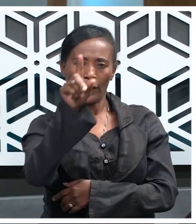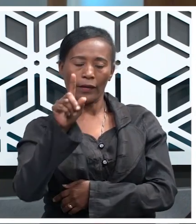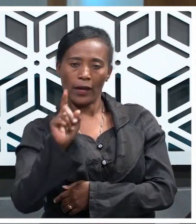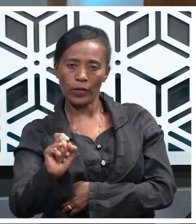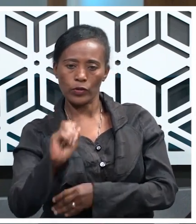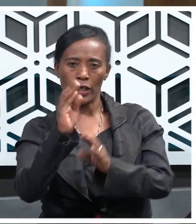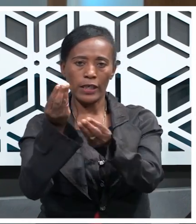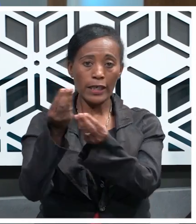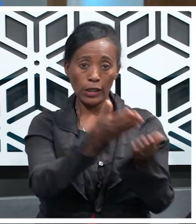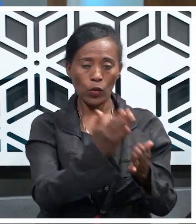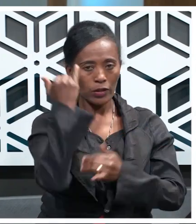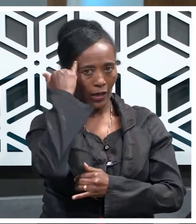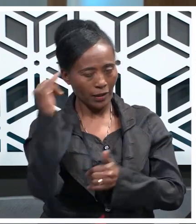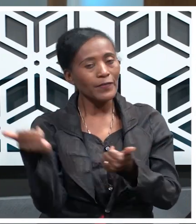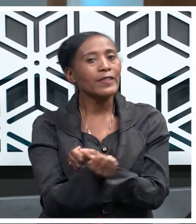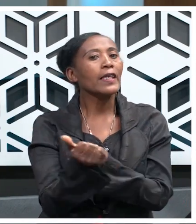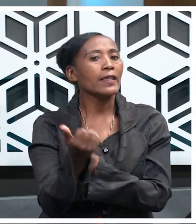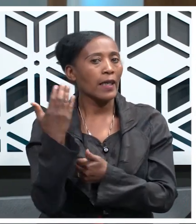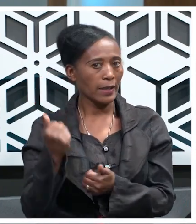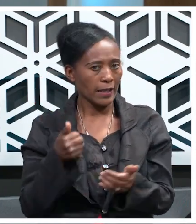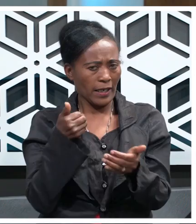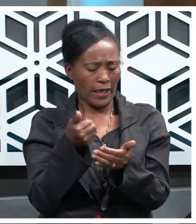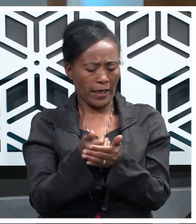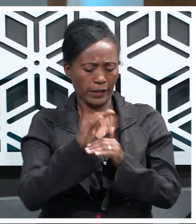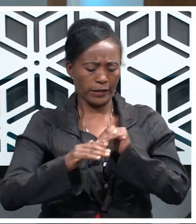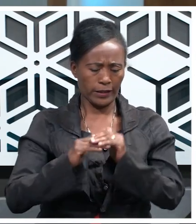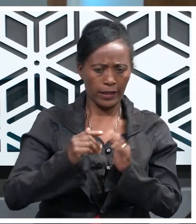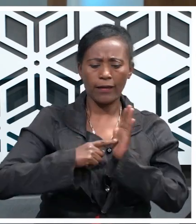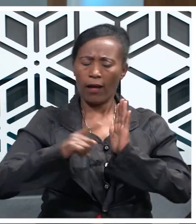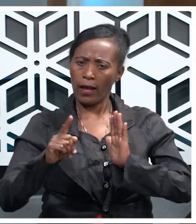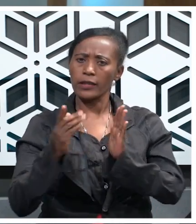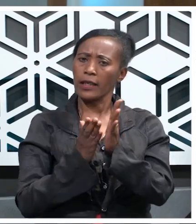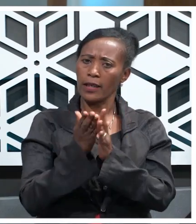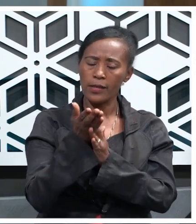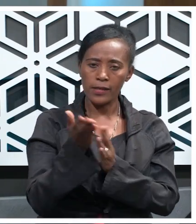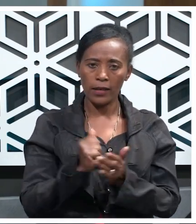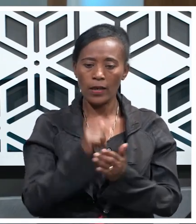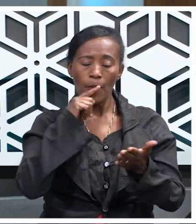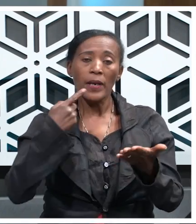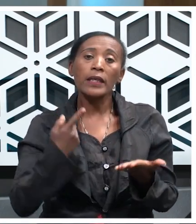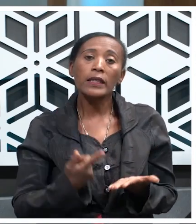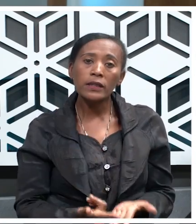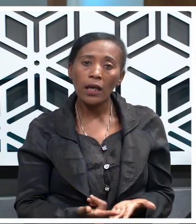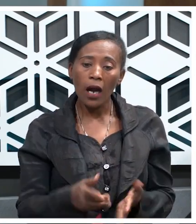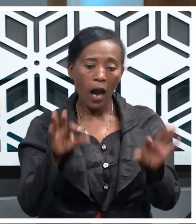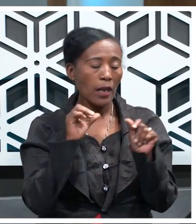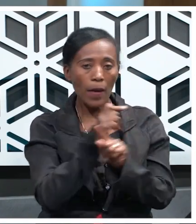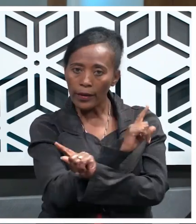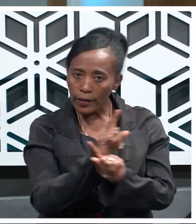ያነሷቸው ጥያቄዎች የሰጧቸው አስተያየቶችን ተከታተለናል። ከተደራሽነት አንጻር ከተጋላጭነት አንጻር